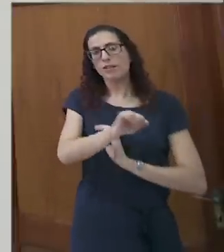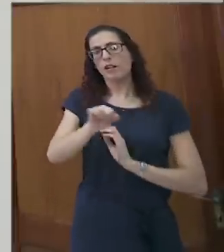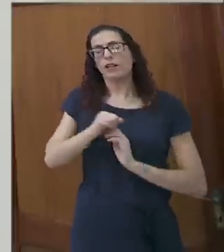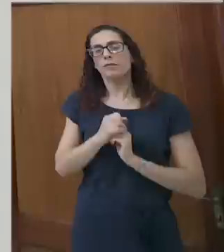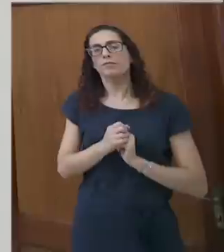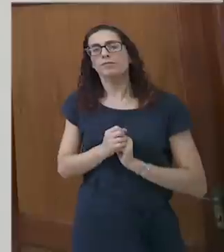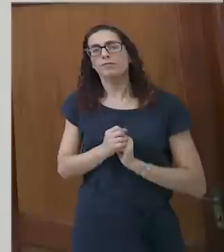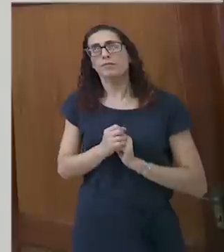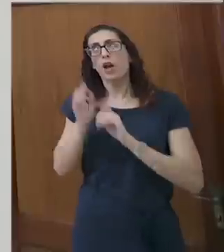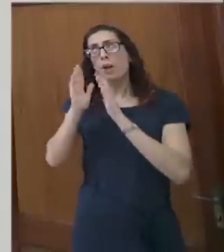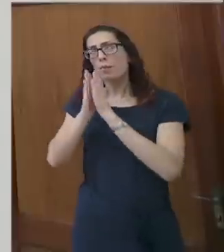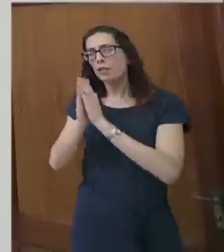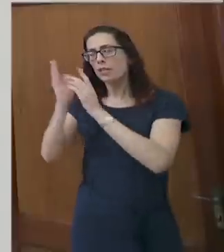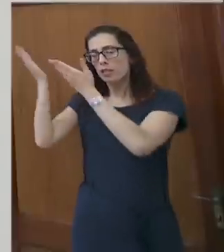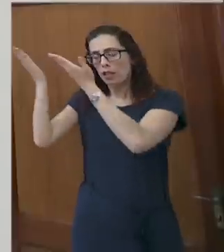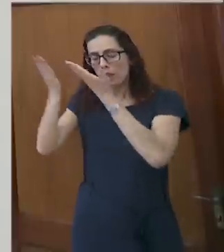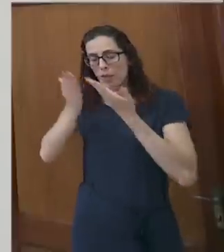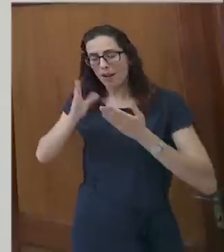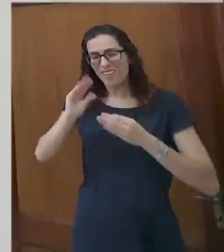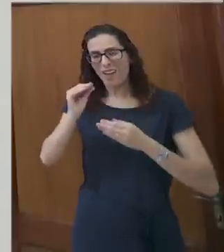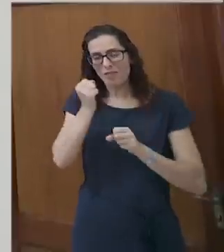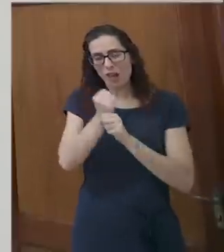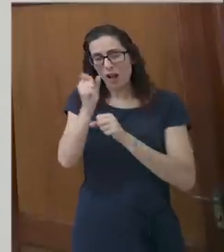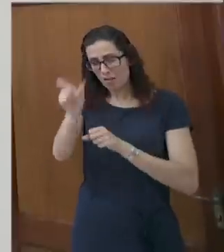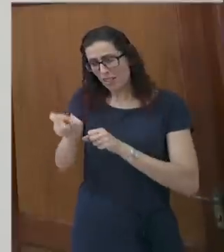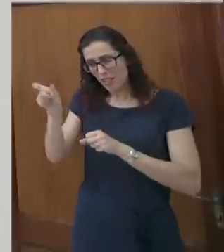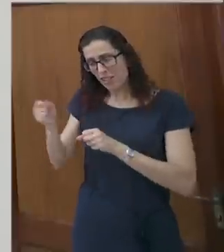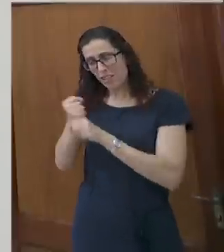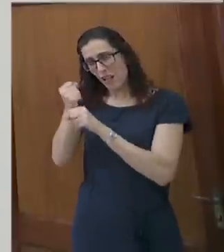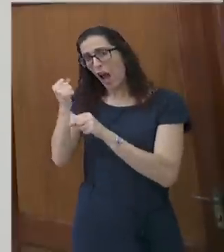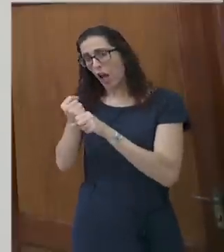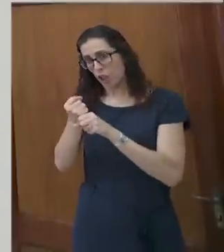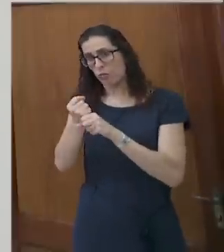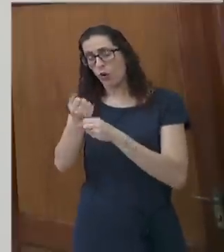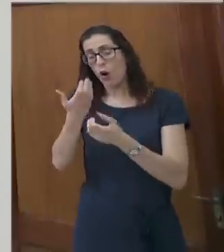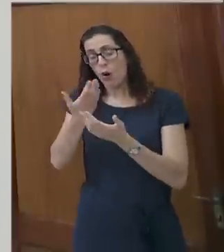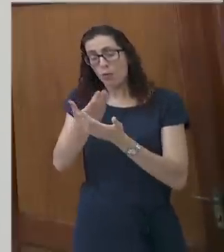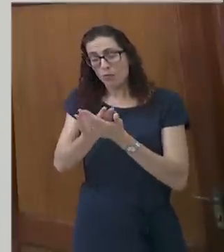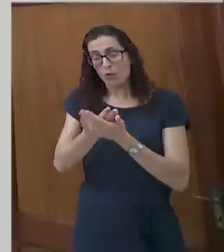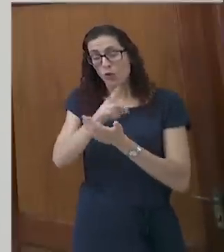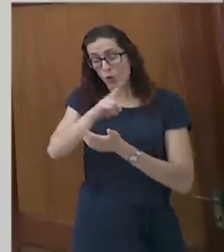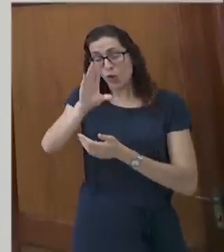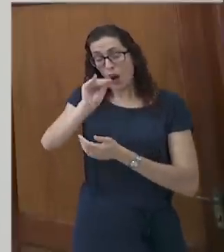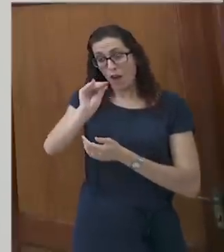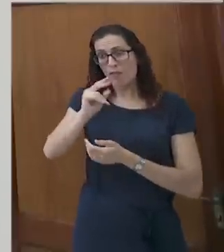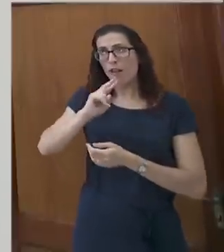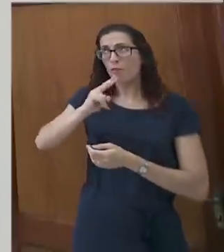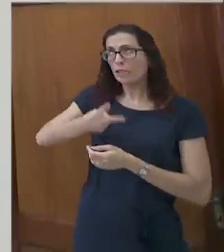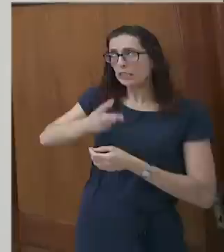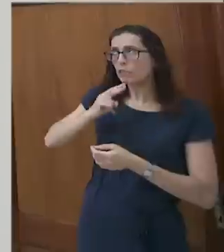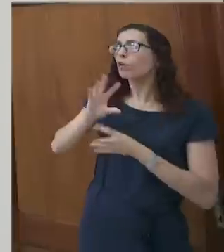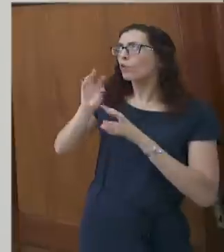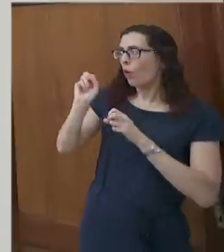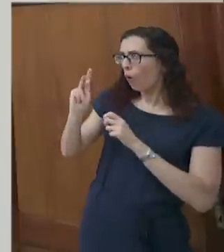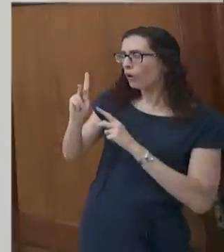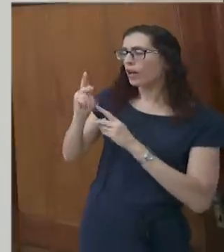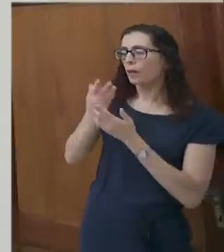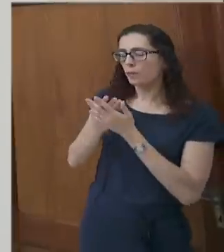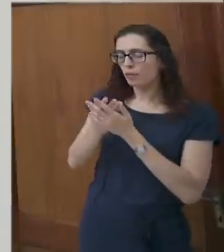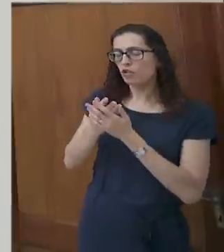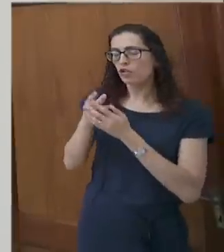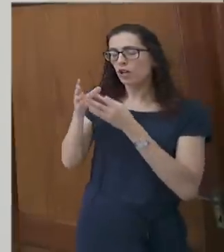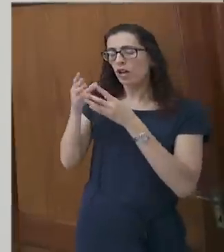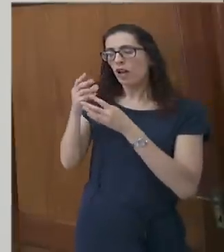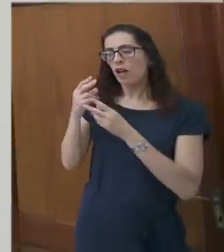Ibgħat ħafna ħaddiema mulej fil-għalqa tiegħek u għamel li ħafna jwieġbu għas-sejħat tiegħek biex ikunu